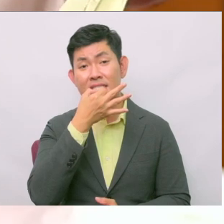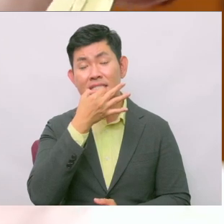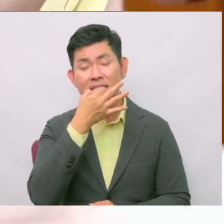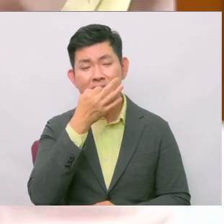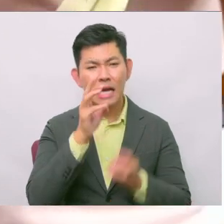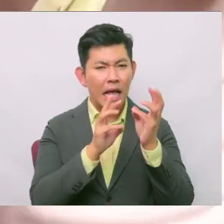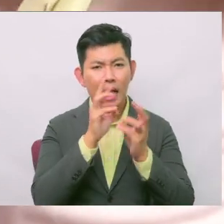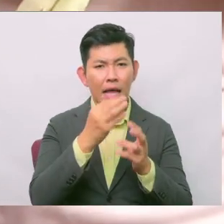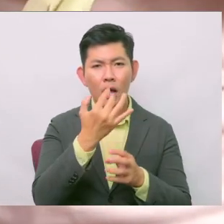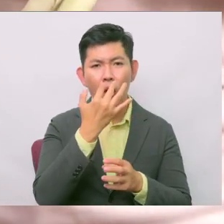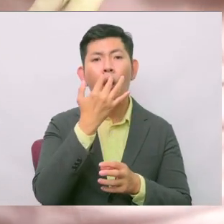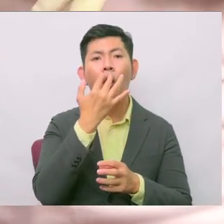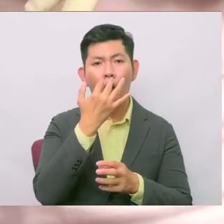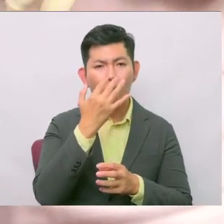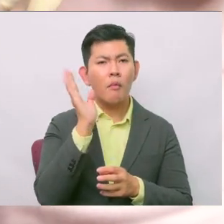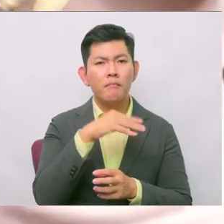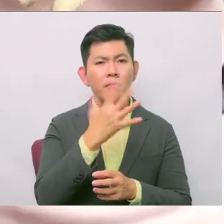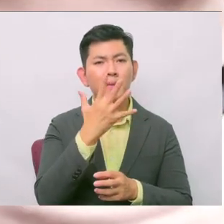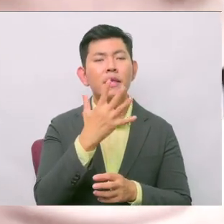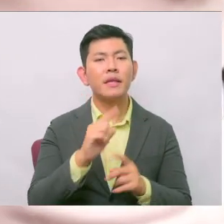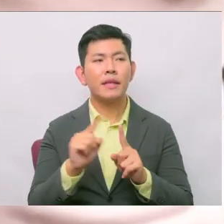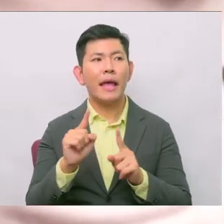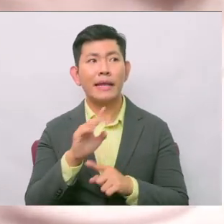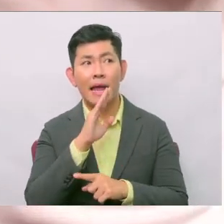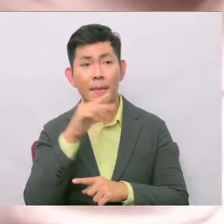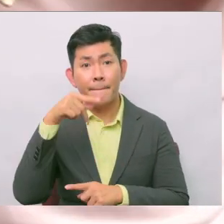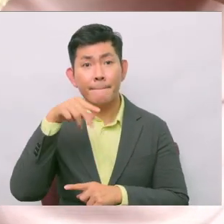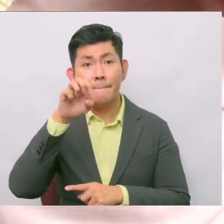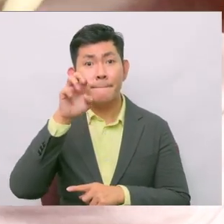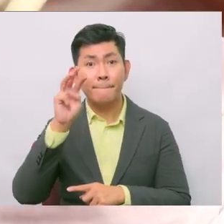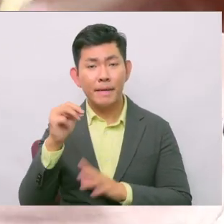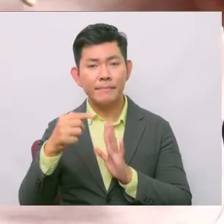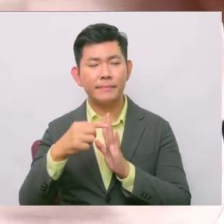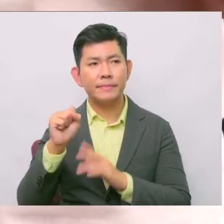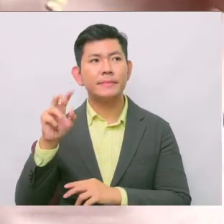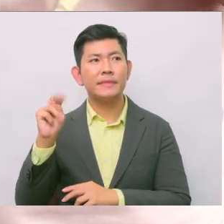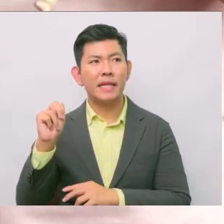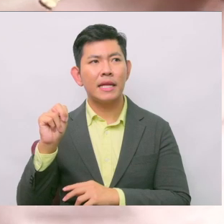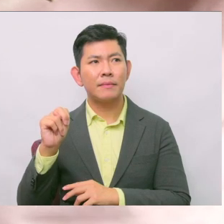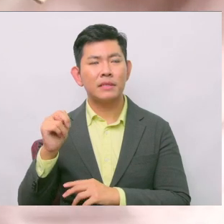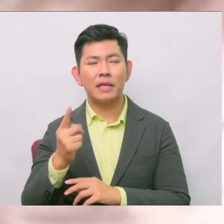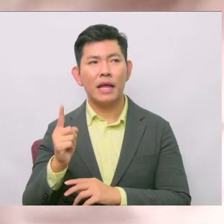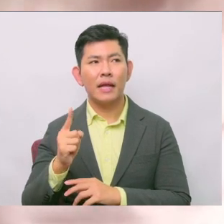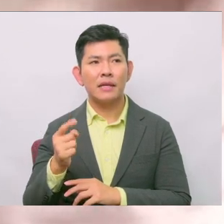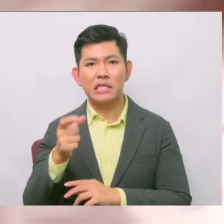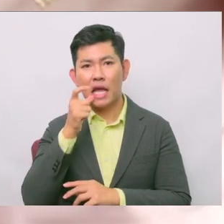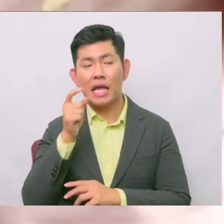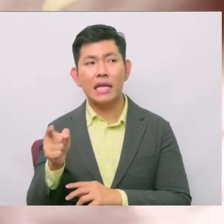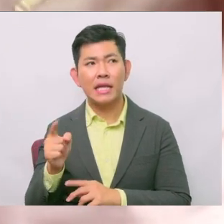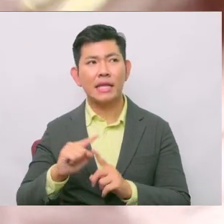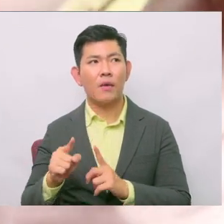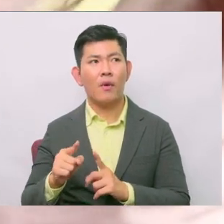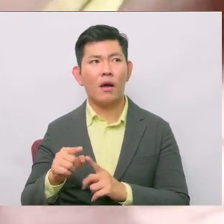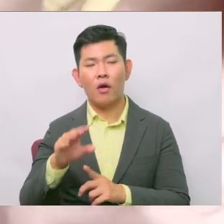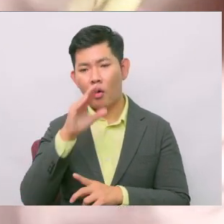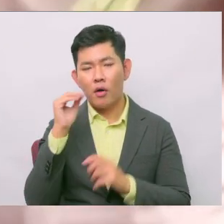บูนนะคะพิมเสนนะคะก็จะหยาบๆหน่อยเนา ะ นะคะเป็นเม็ดใหญ่ๆแต่ว่าการบูนนะคะก็จ